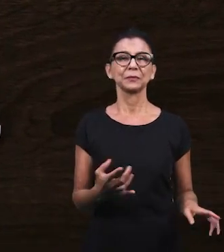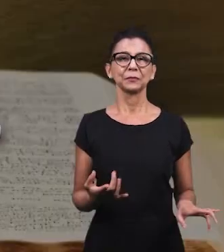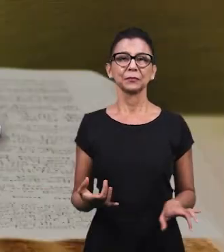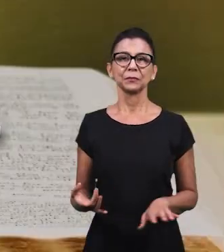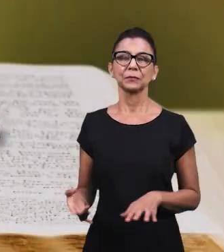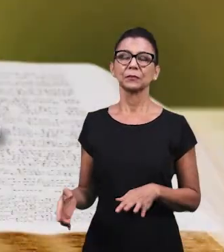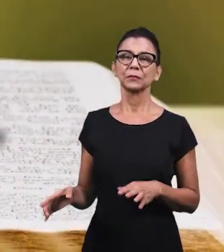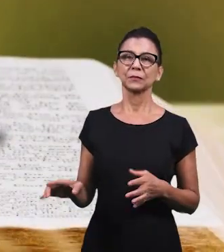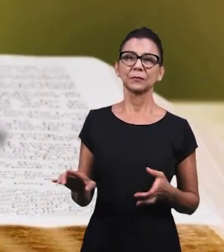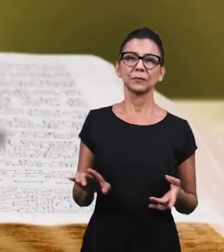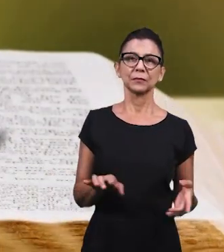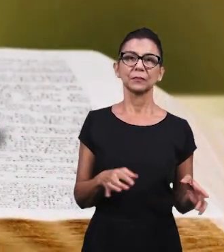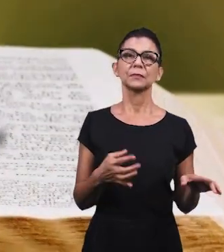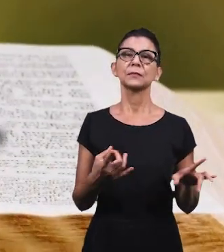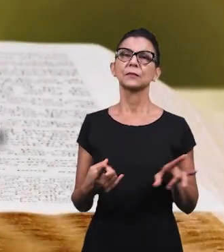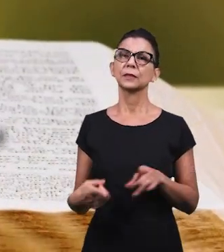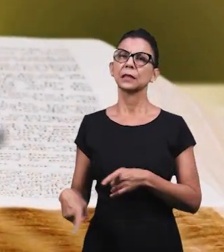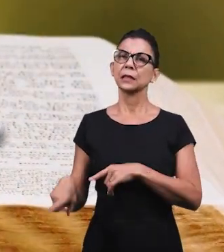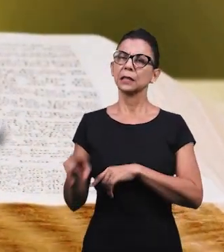Учитель,